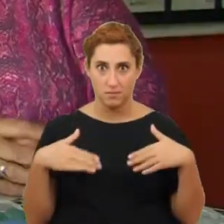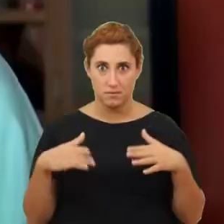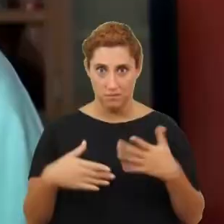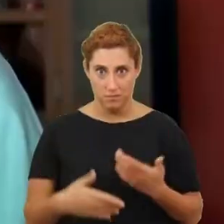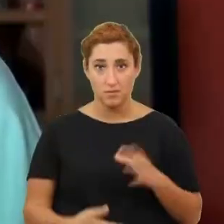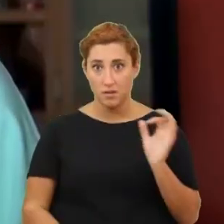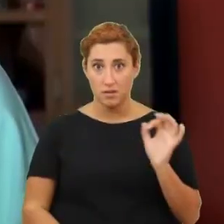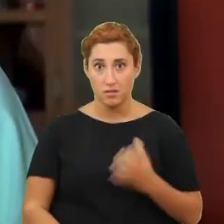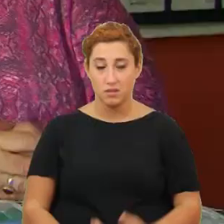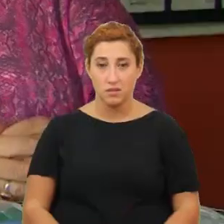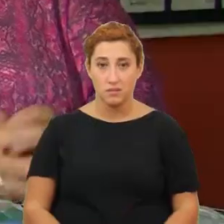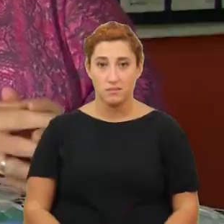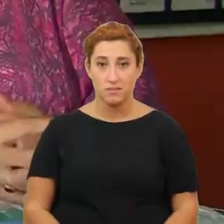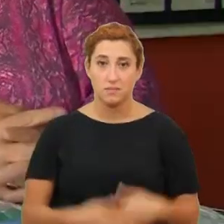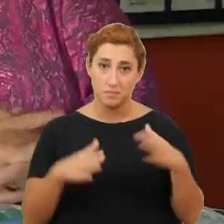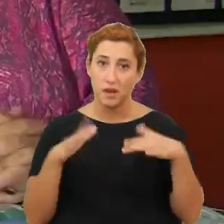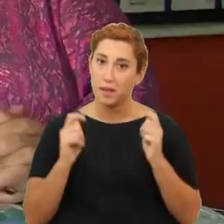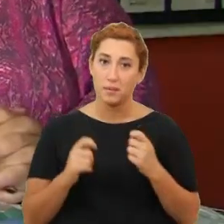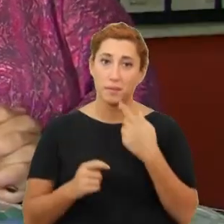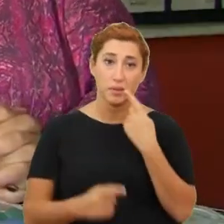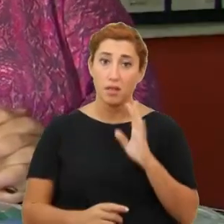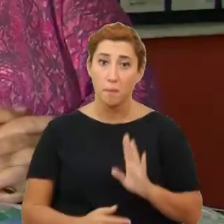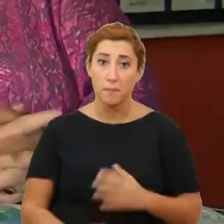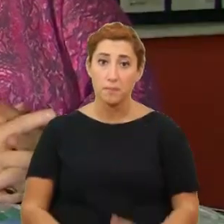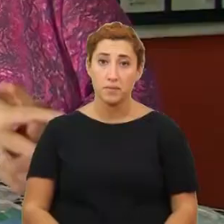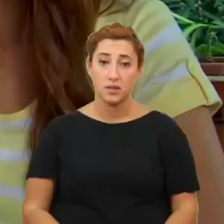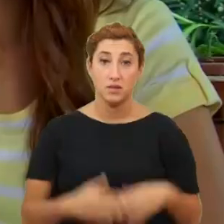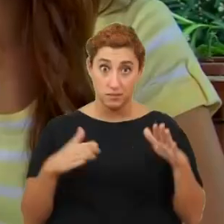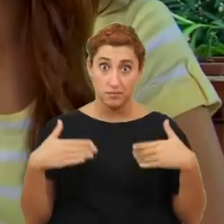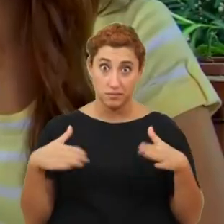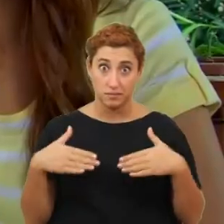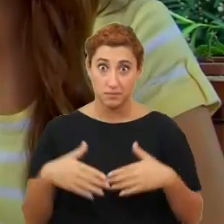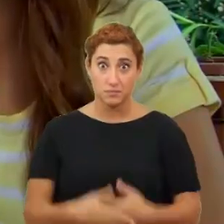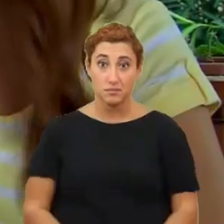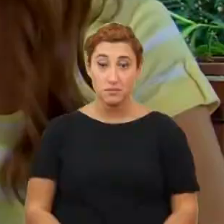Barbekü ha? Barbekü yapalım dedik ama. Barbekü.